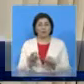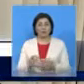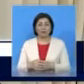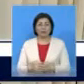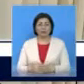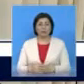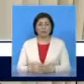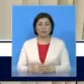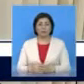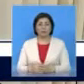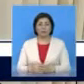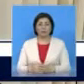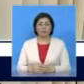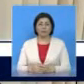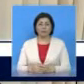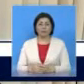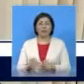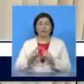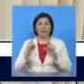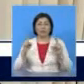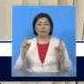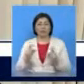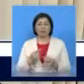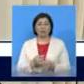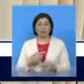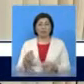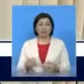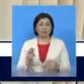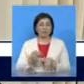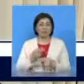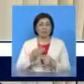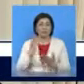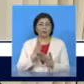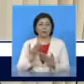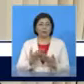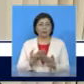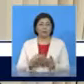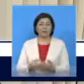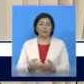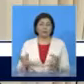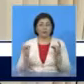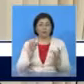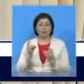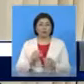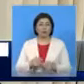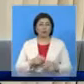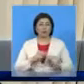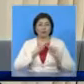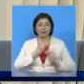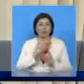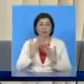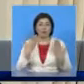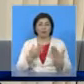работает кнопка вызова сотрудника. Ғимараттардың кіре берісімен ішінде кедергілер бар. Мысалы, қоңырау шалу түймесі жұмыс істемейді.